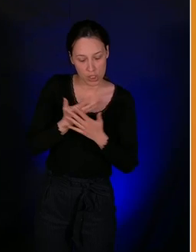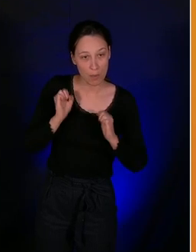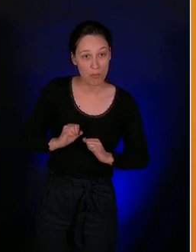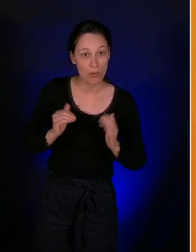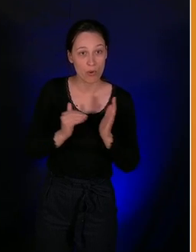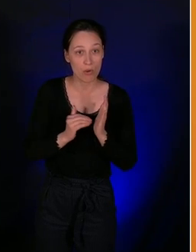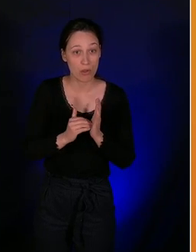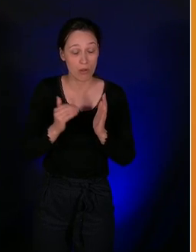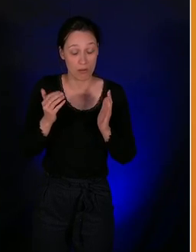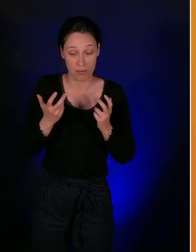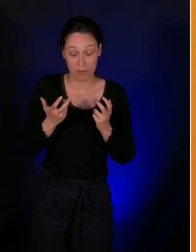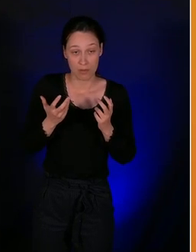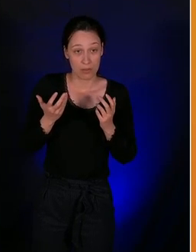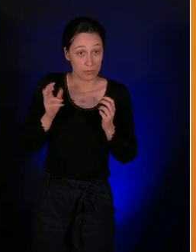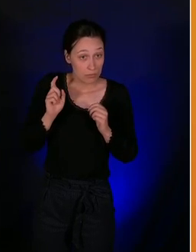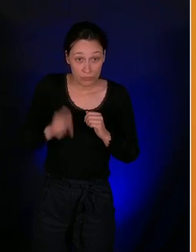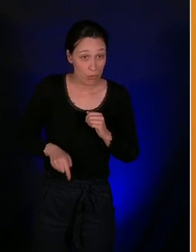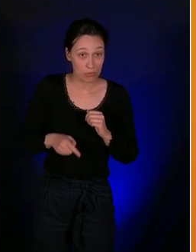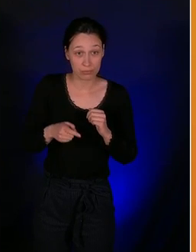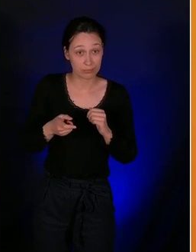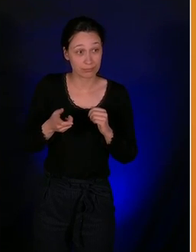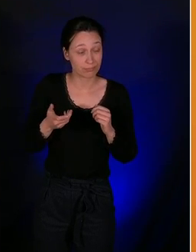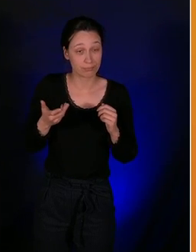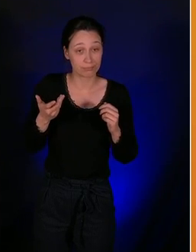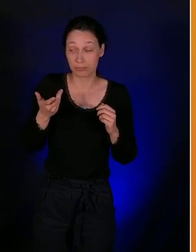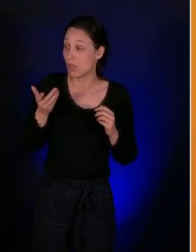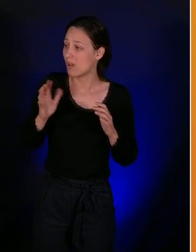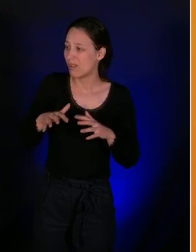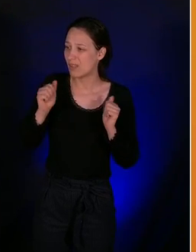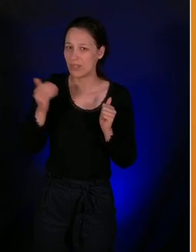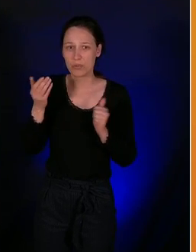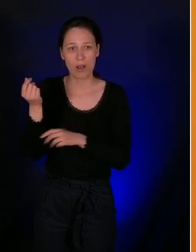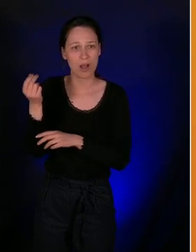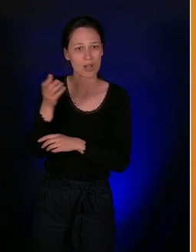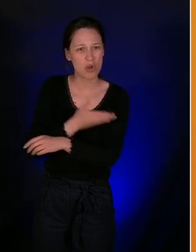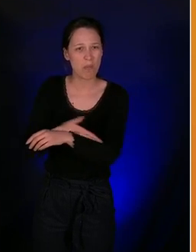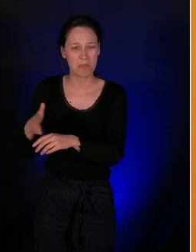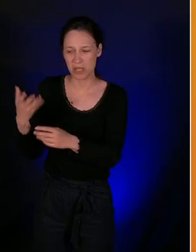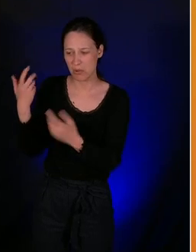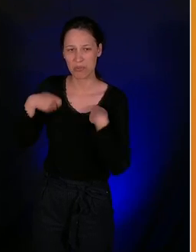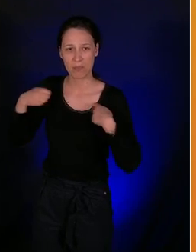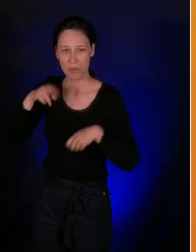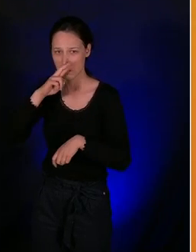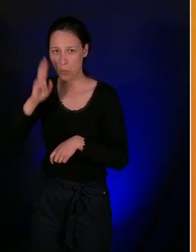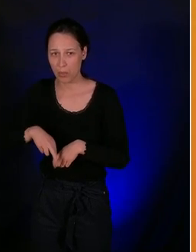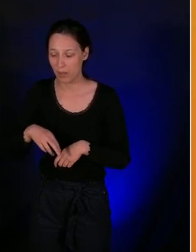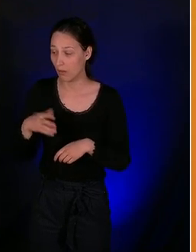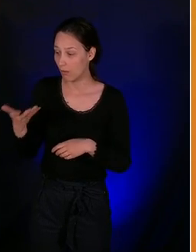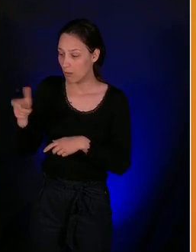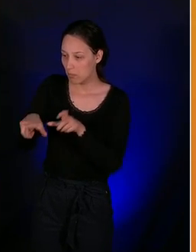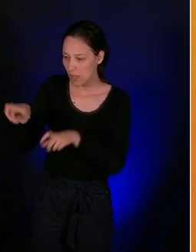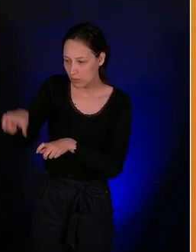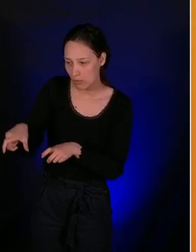encore possible, car personne n'a intérêt à jouer à qui veut gâcher des millions, ni les travailleurs de la RATP, ni les usagers et leurs